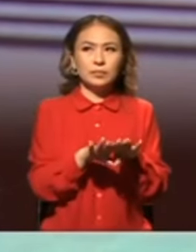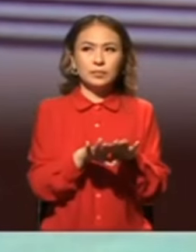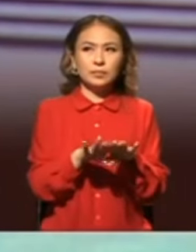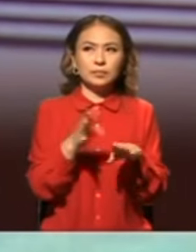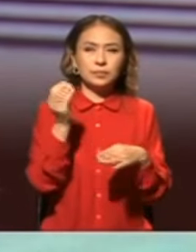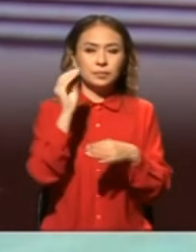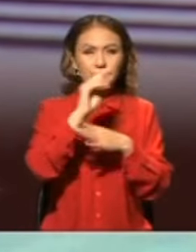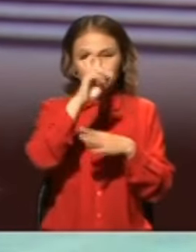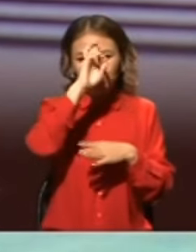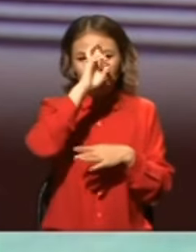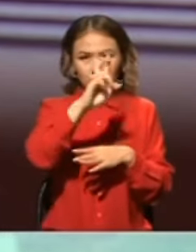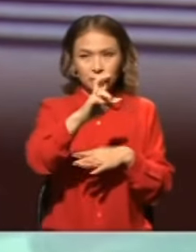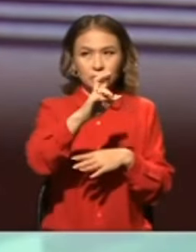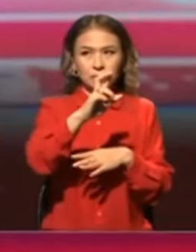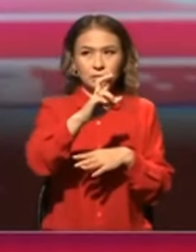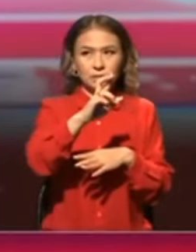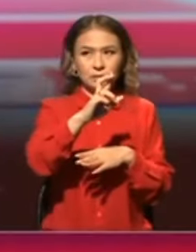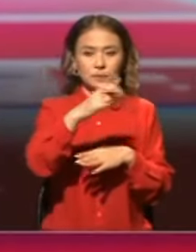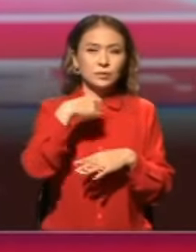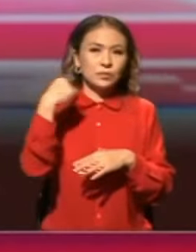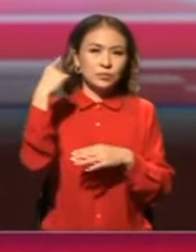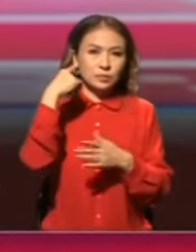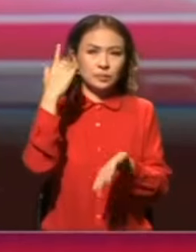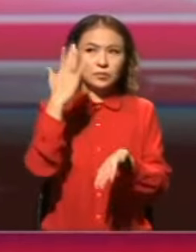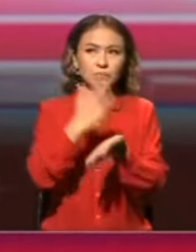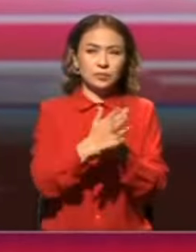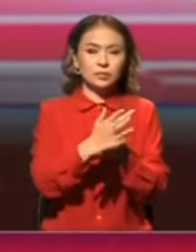тағы да үкімет тарапынан естіп атамыз енді.